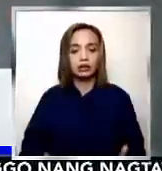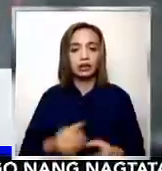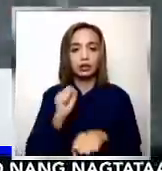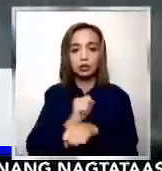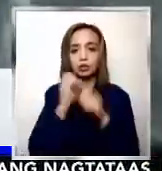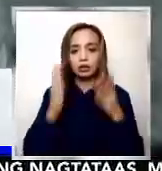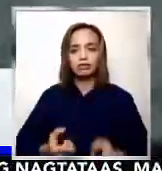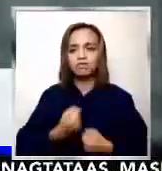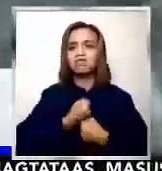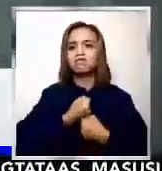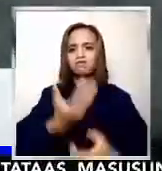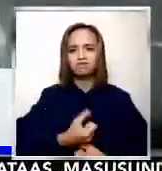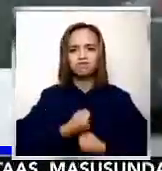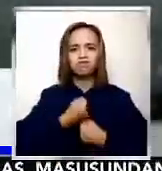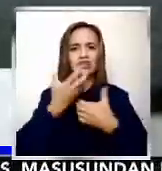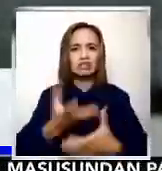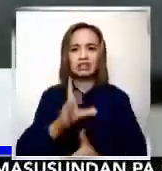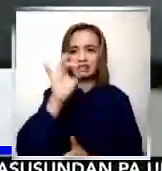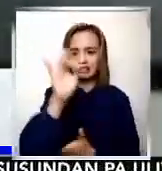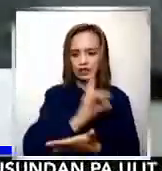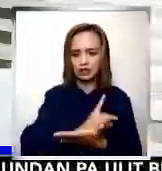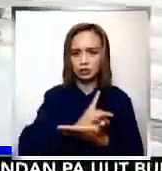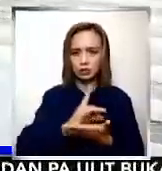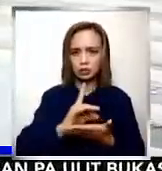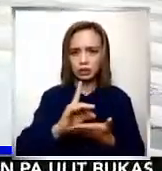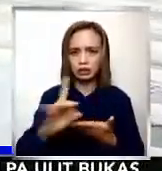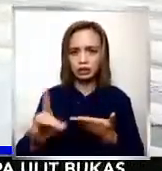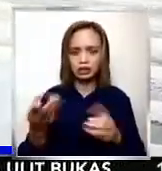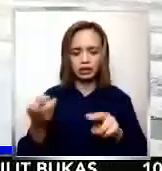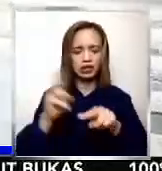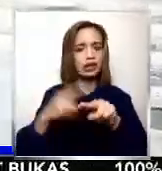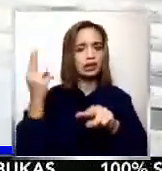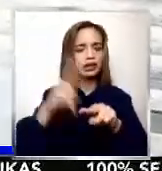ng 8 linggo ng sunod-sunod na oil price hike.